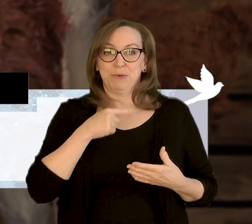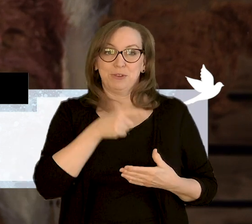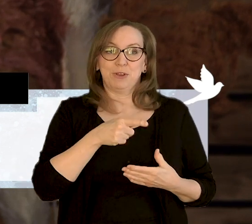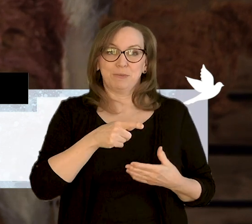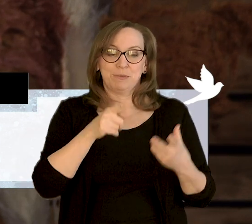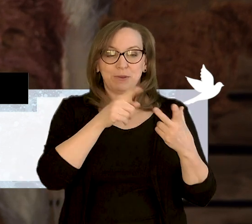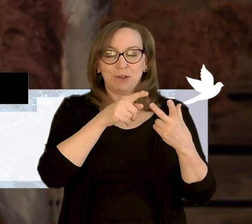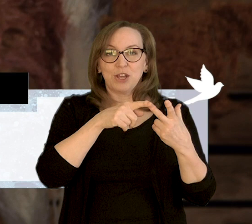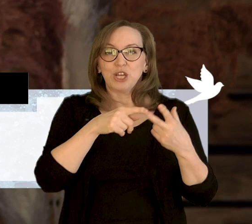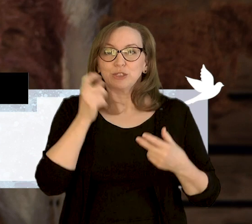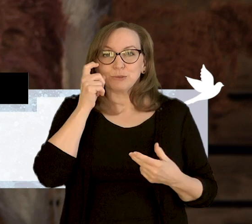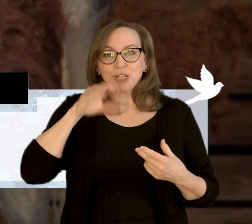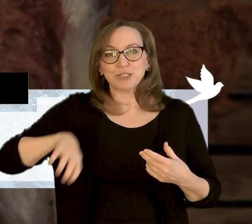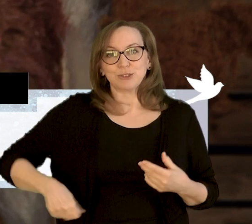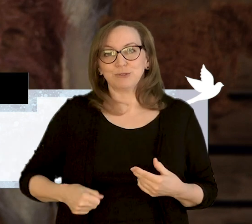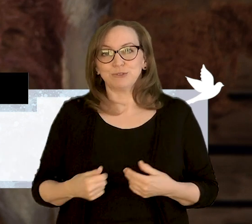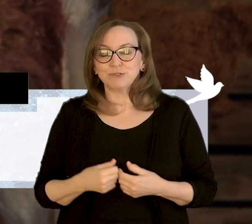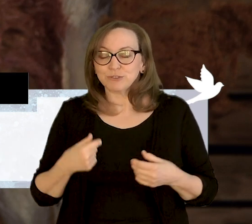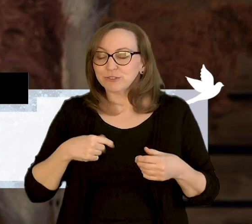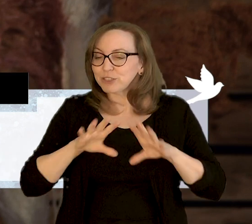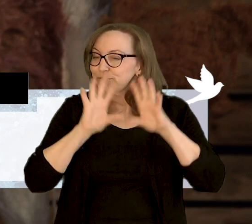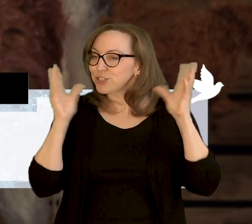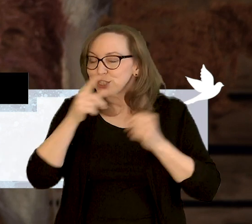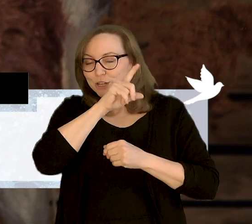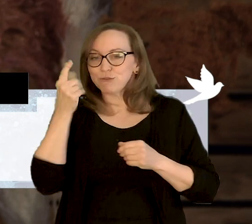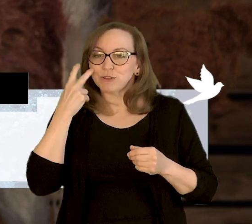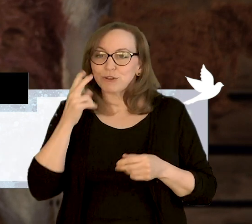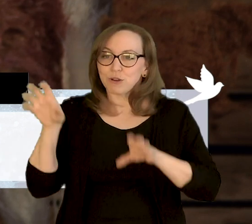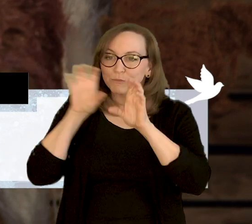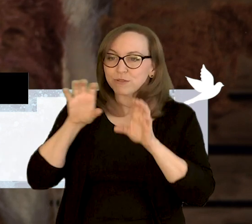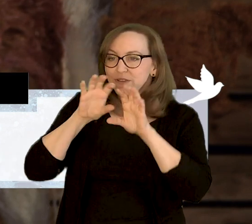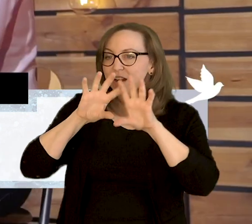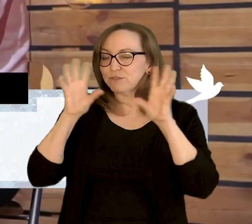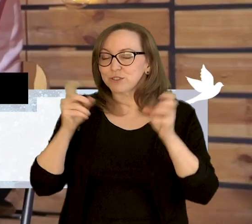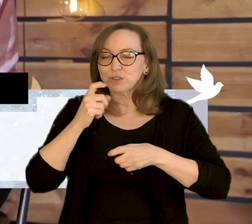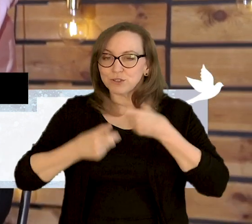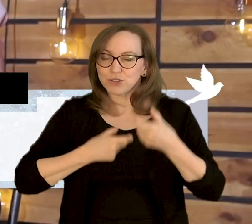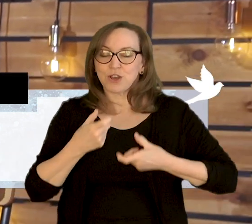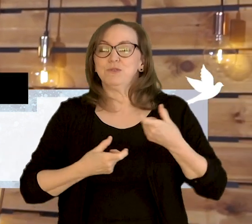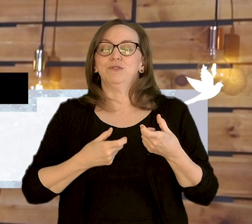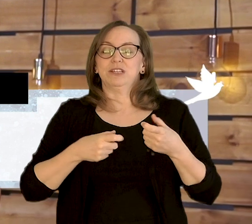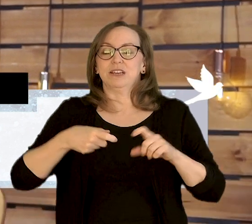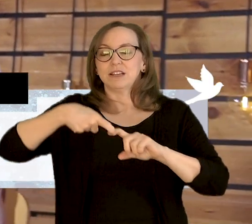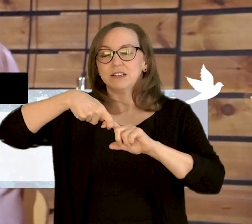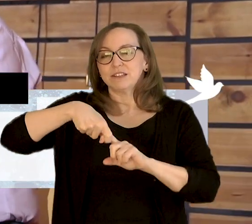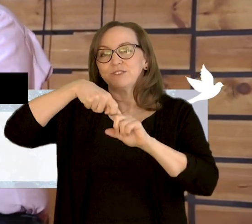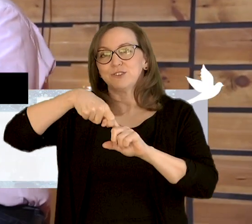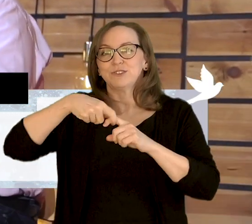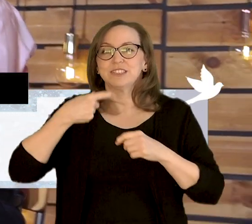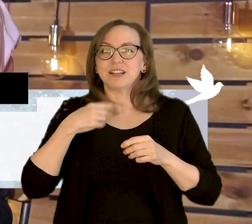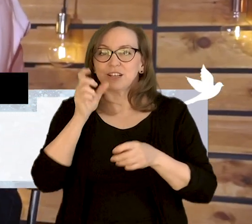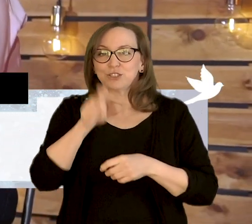zebrani, którzy tam się znajdowali, obserwowali te wydarzenia na Golgocie. Kto by pomyślał,